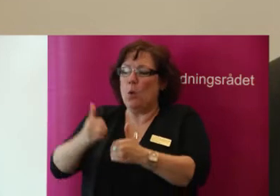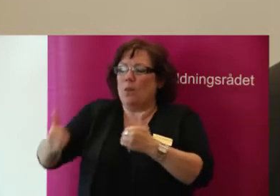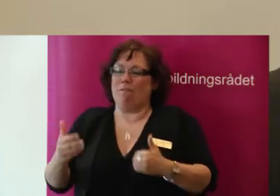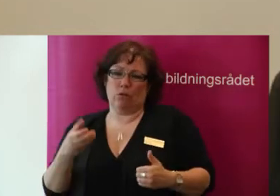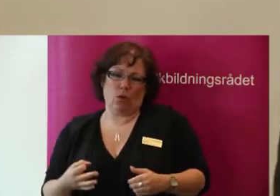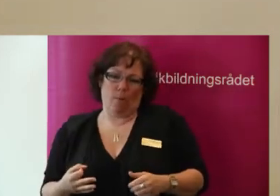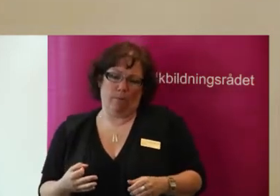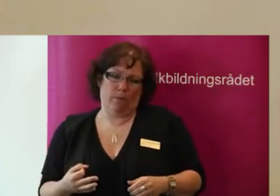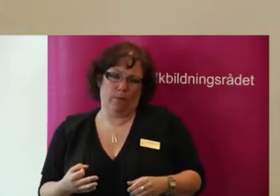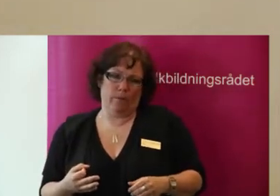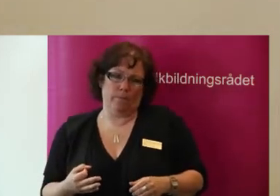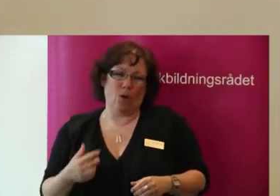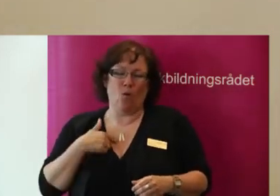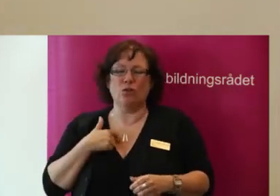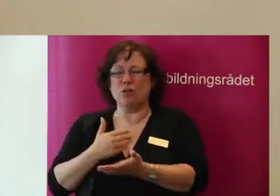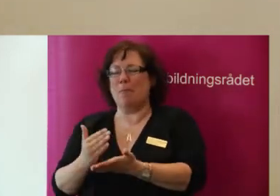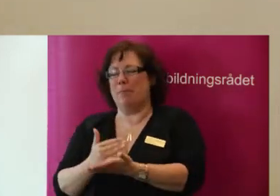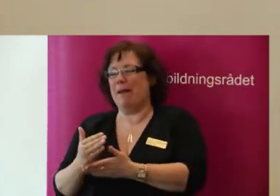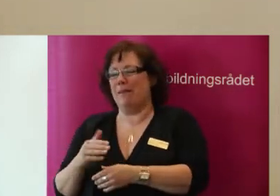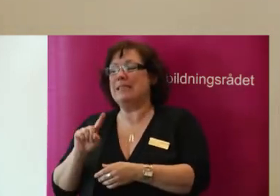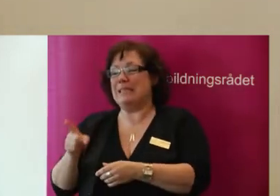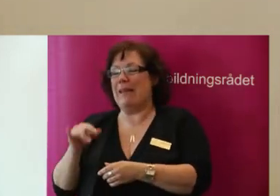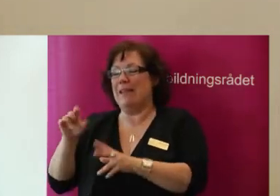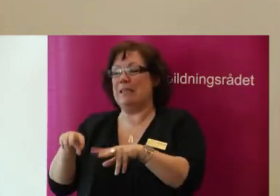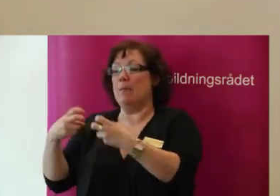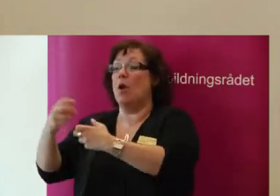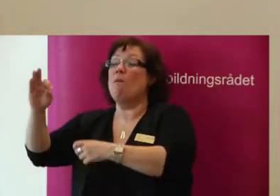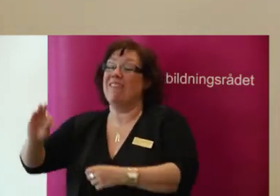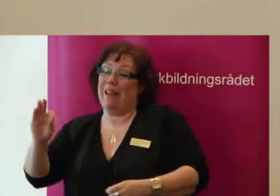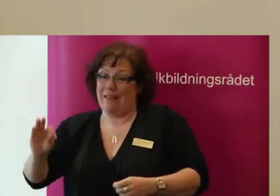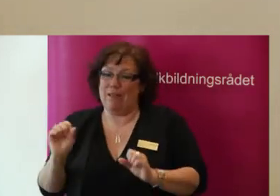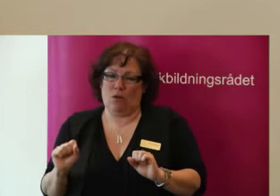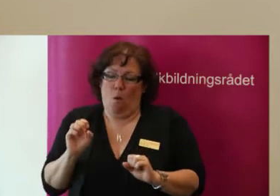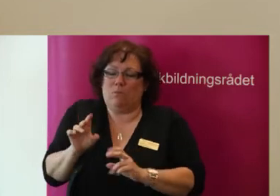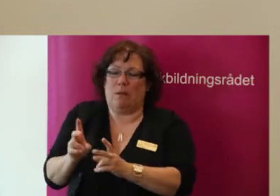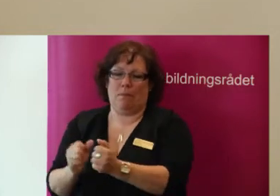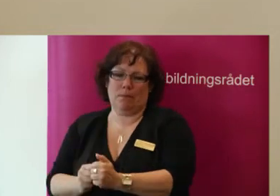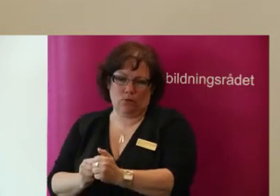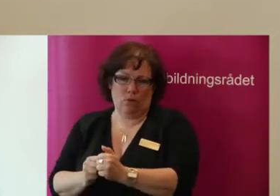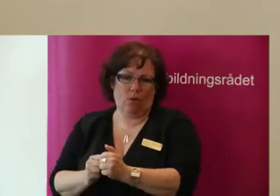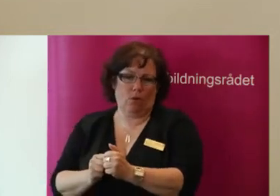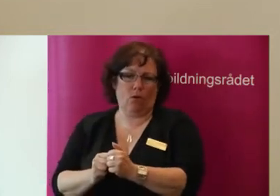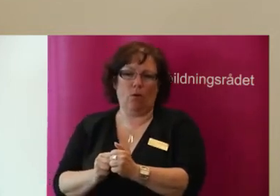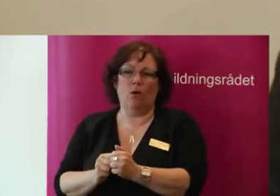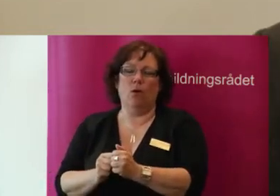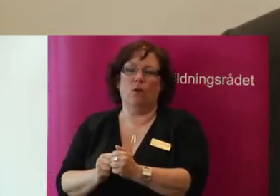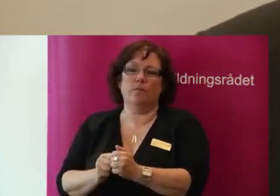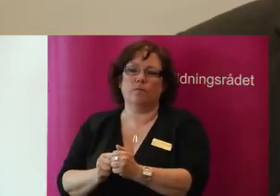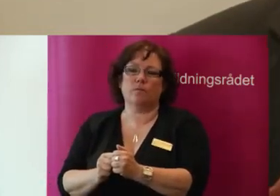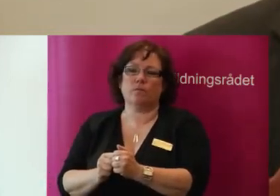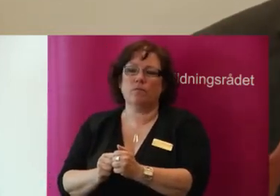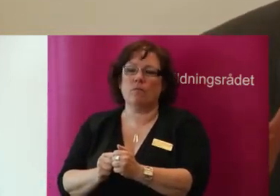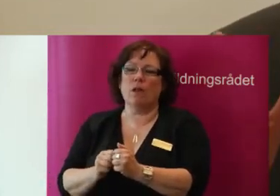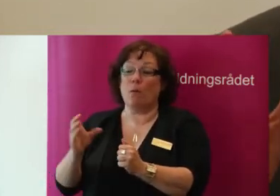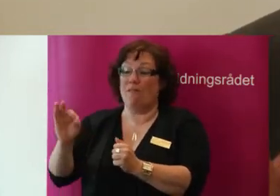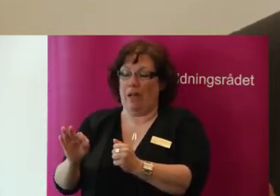Och jag kommer berätta mycket mer om detta på ett seminarium på fredag. Och då har jag haft två stycken